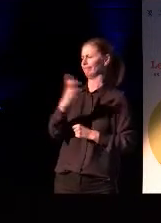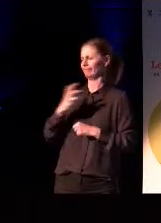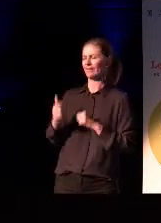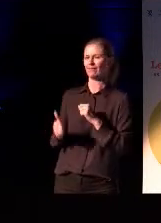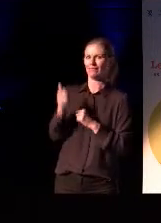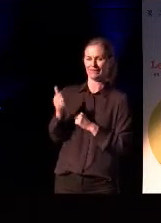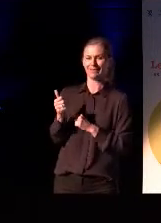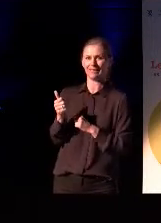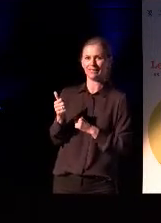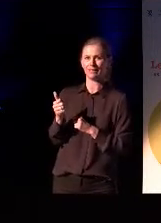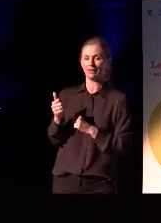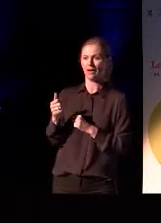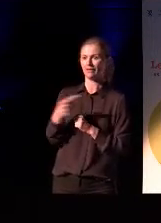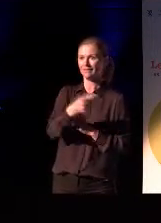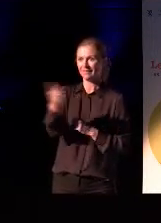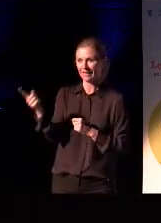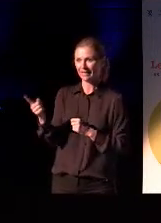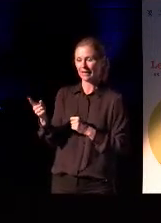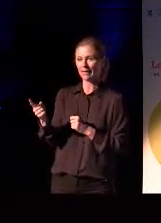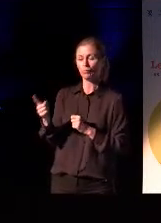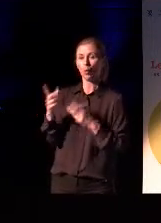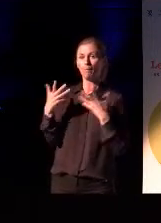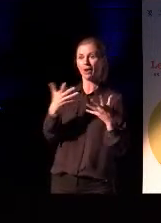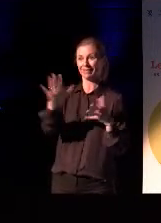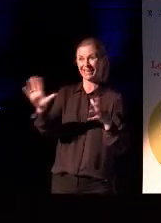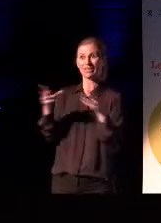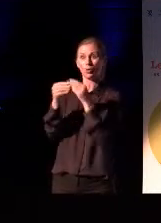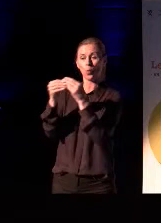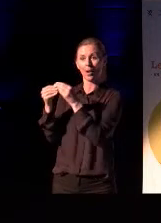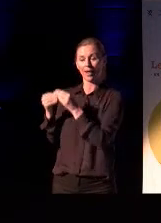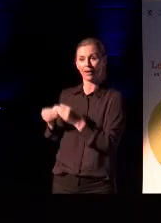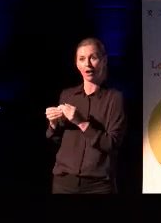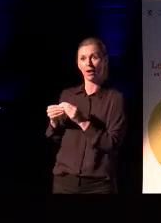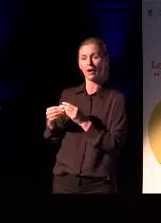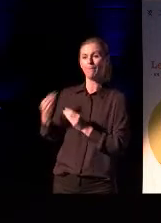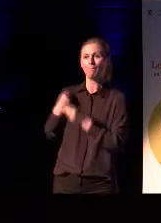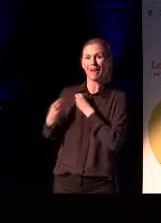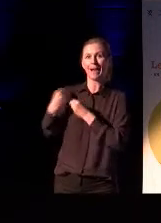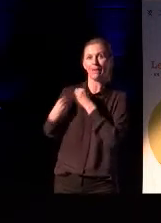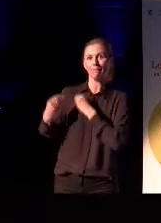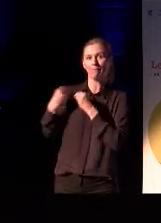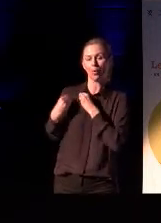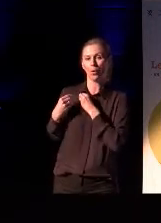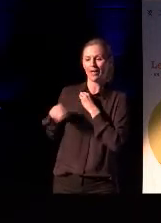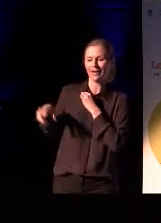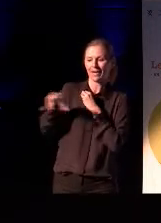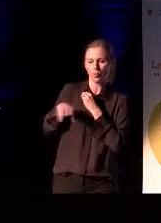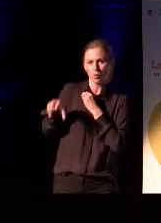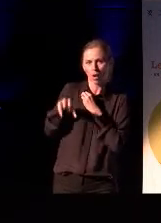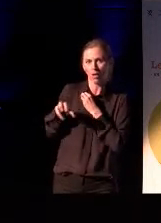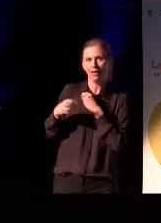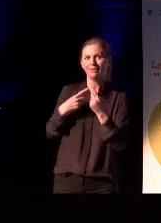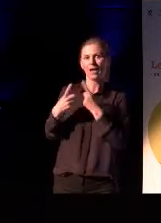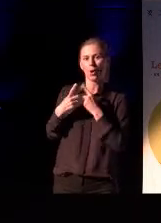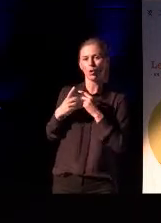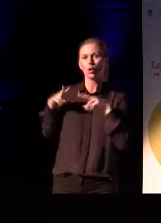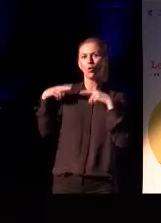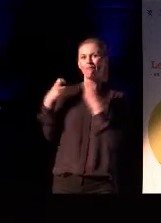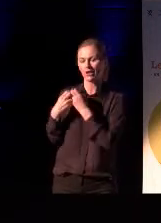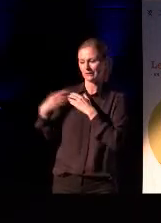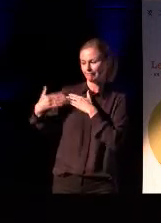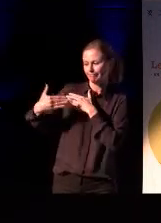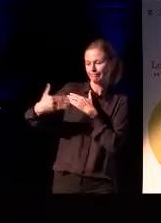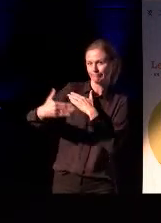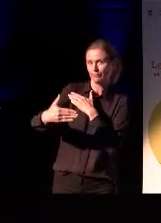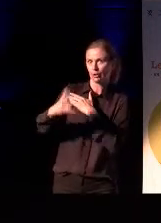viktig at dere, og dere får mange av kollegaene deres, tilmelder dere på de regionale dialogkonferansene, for de